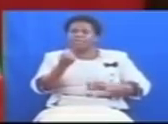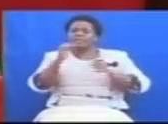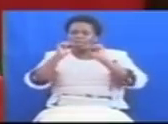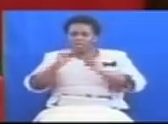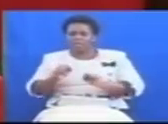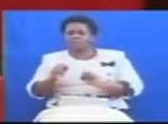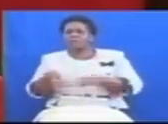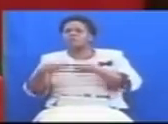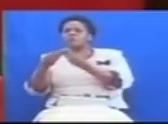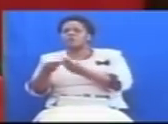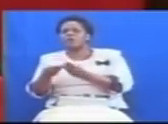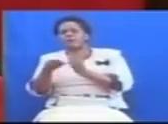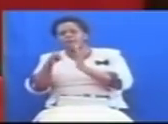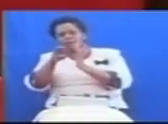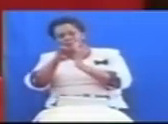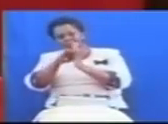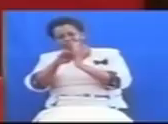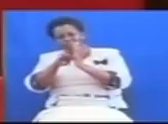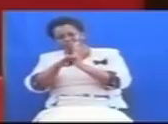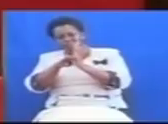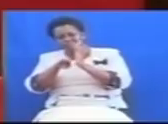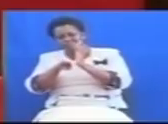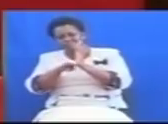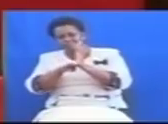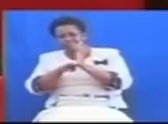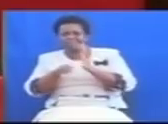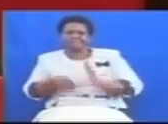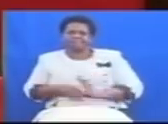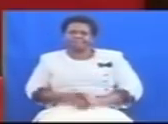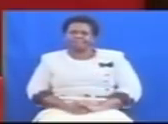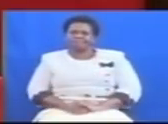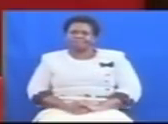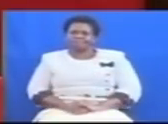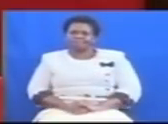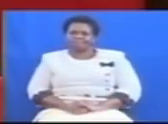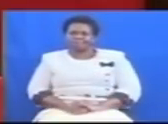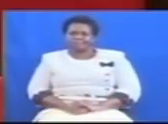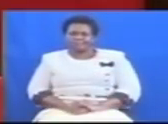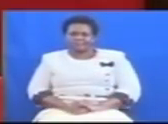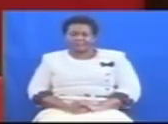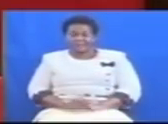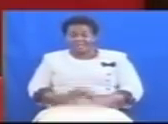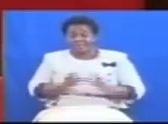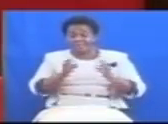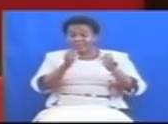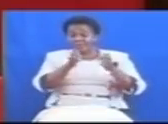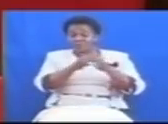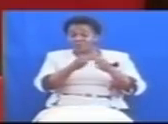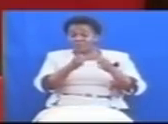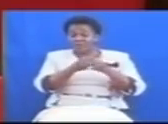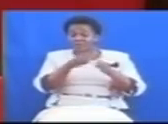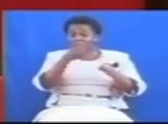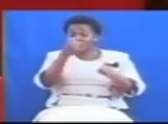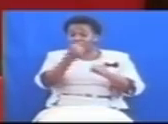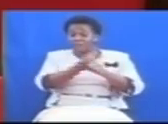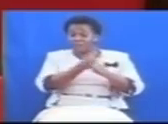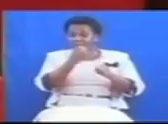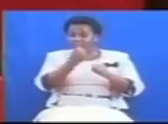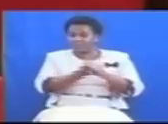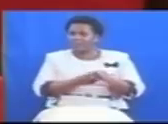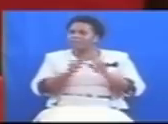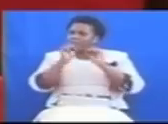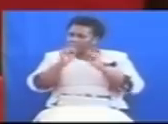ratiba au linakuwa na mpangilio maalum. Hata hivi vikao wanavyovifanya kwa vyovyote inabidi vuwe